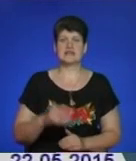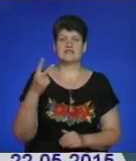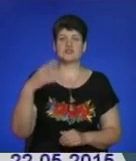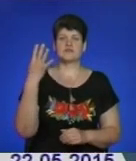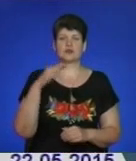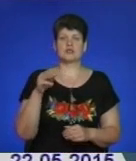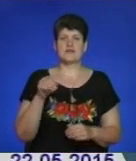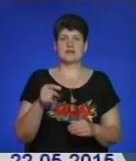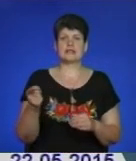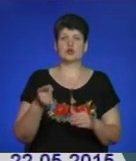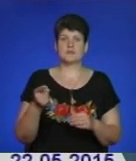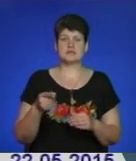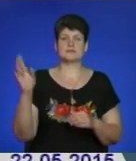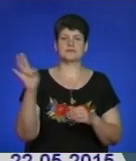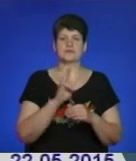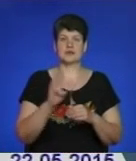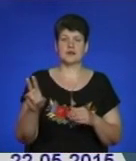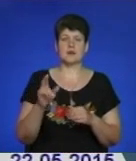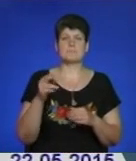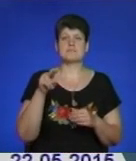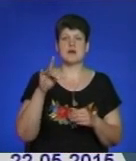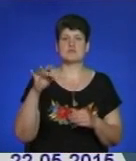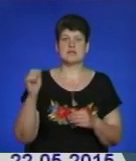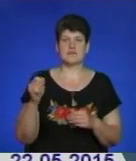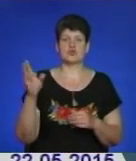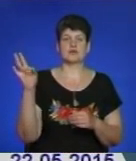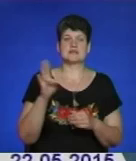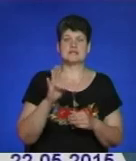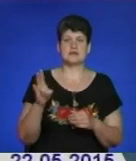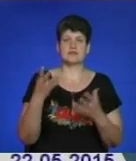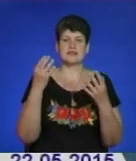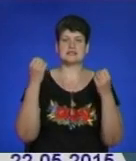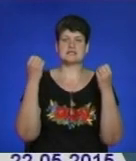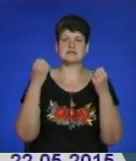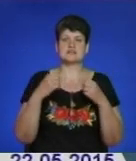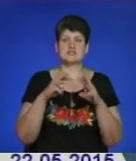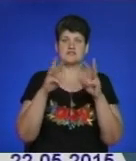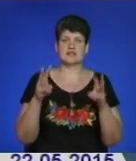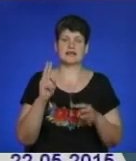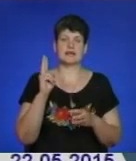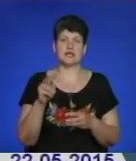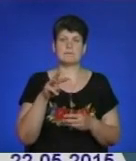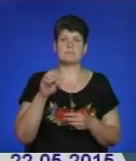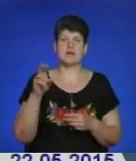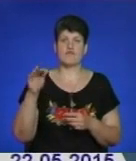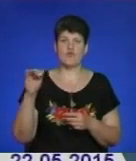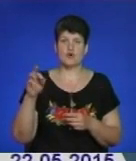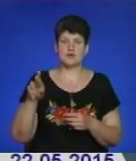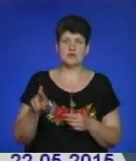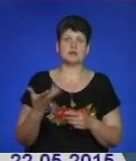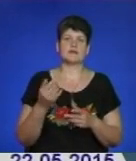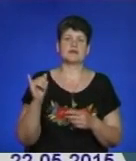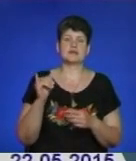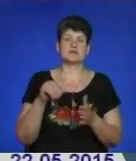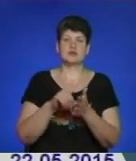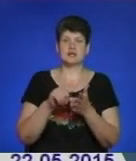24 травня Тернопільська єпархія Української автокефальної православної церкви в День святих рівноапостольних Кирила і Мефодія та тезоіменництва предстоятеля